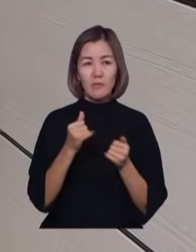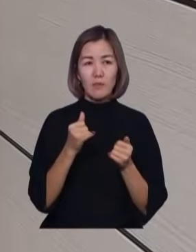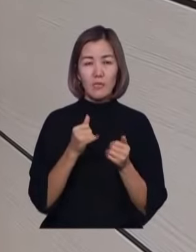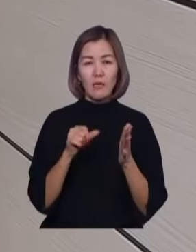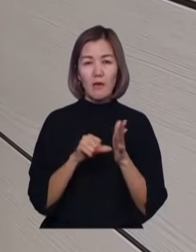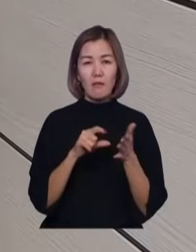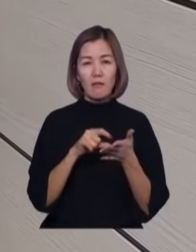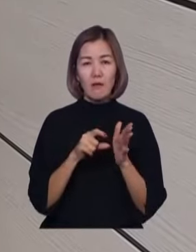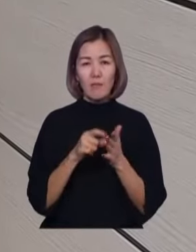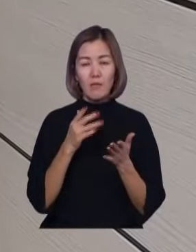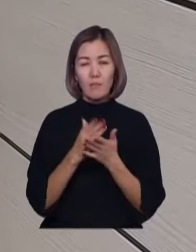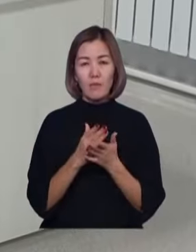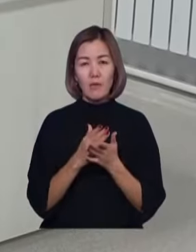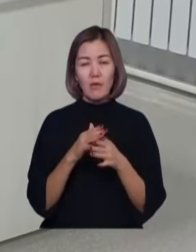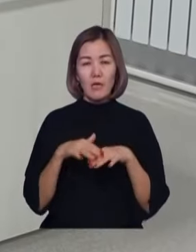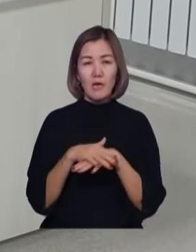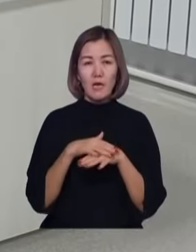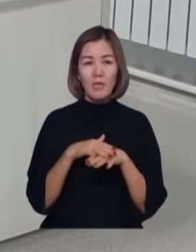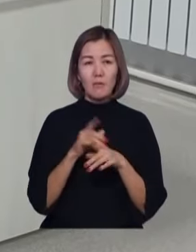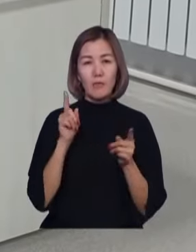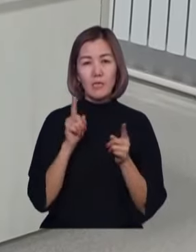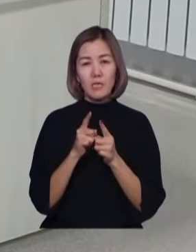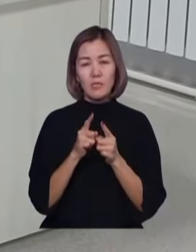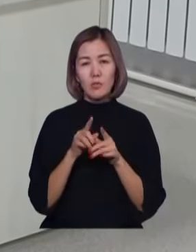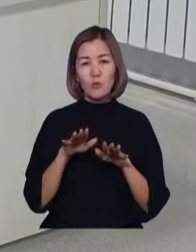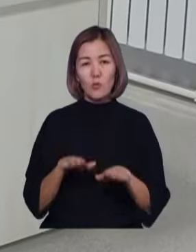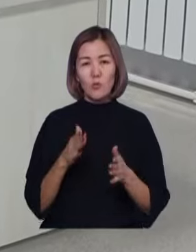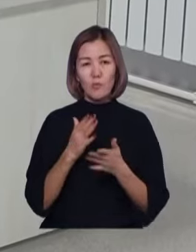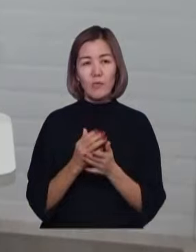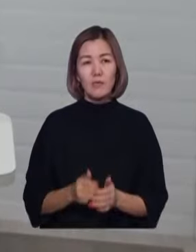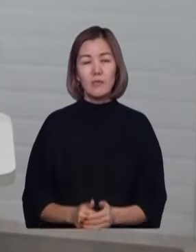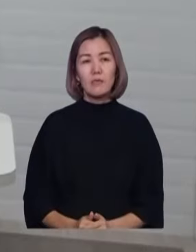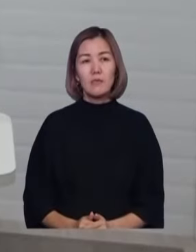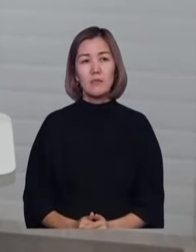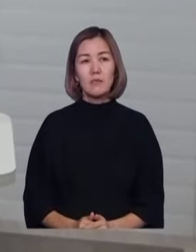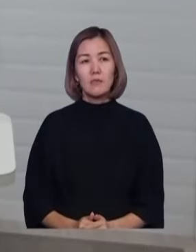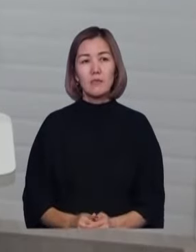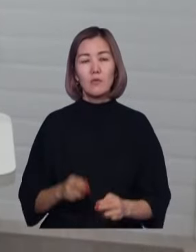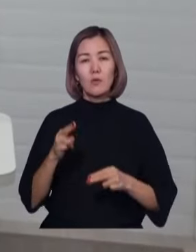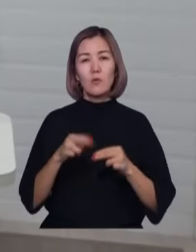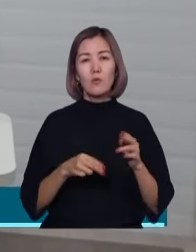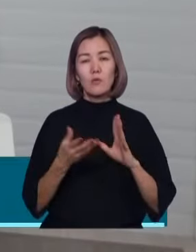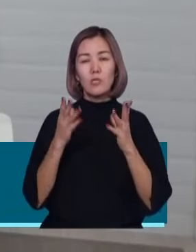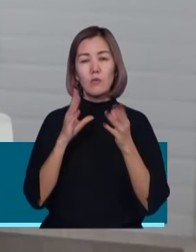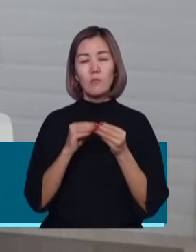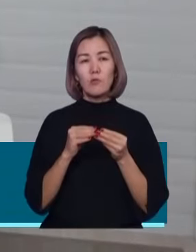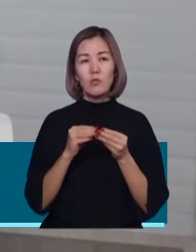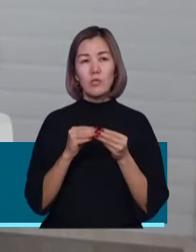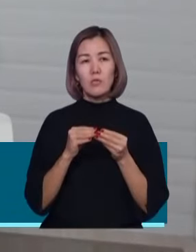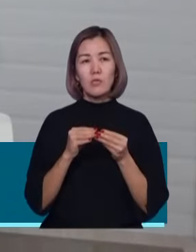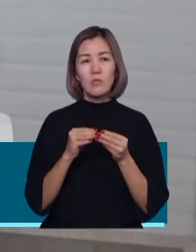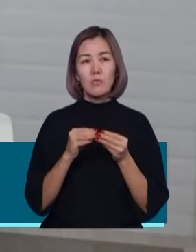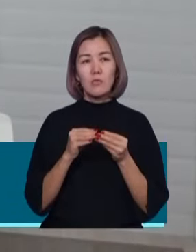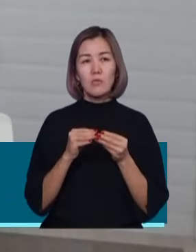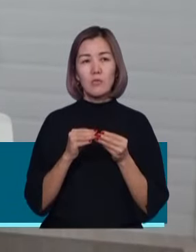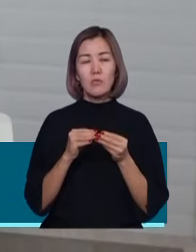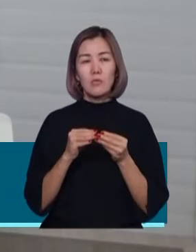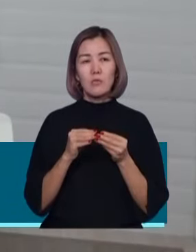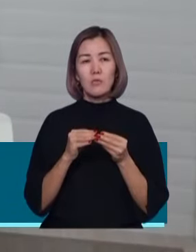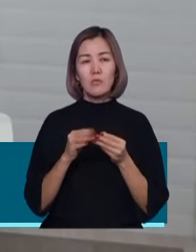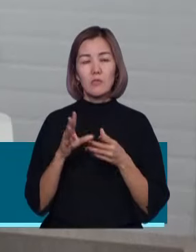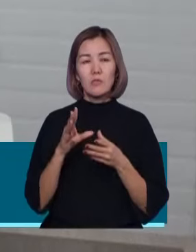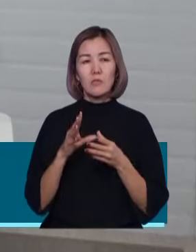6 кабинет бар, және халықты қабылдауға арналған орын қарастырылған. Құрылыстар бойынша бізде осындай блокты модуль дейміз ғой,